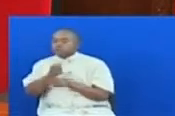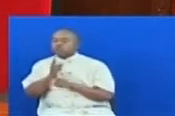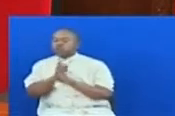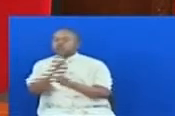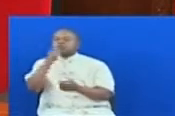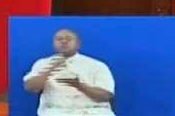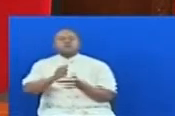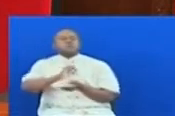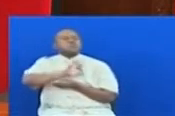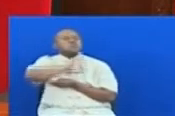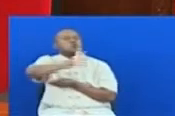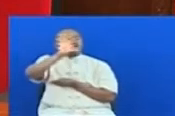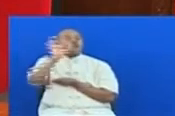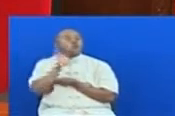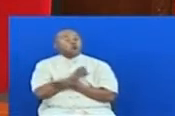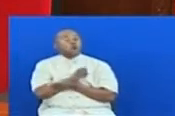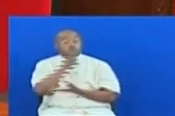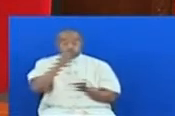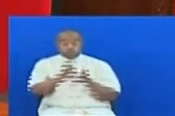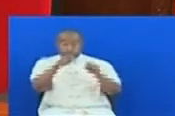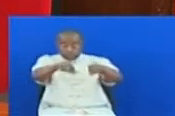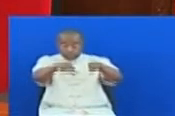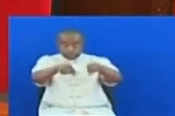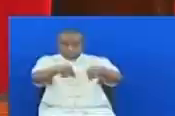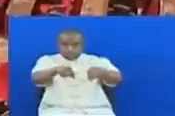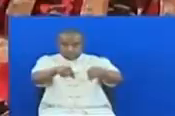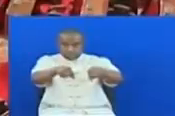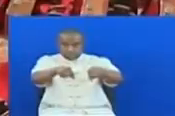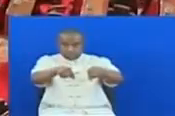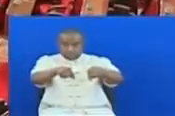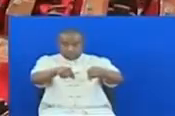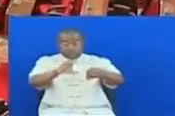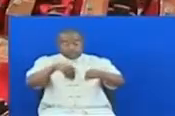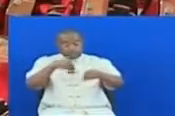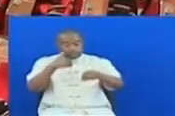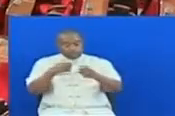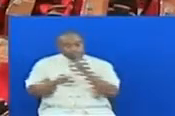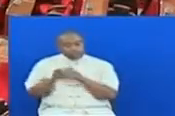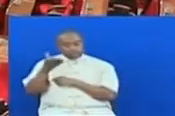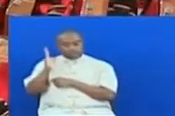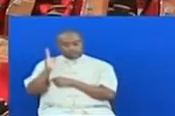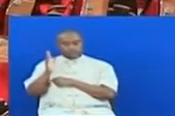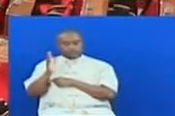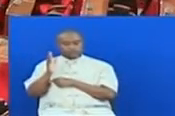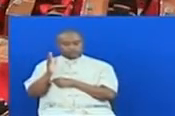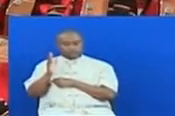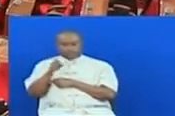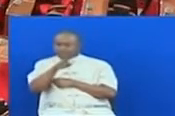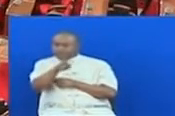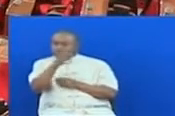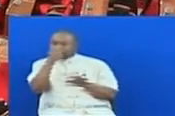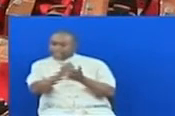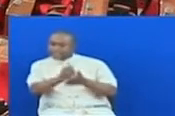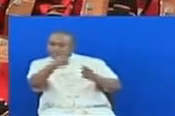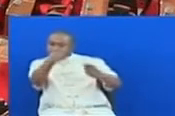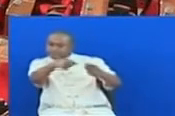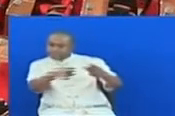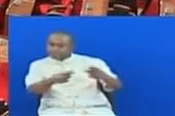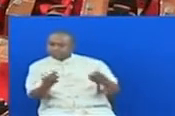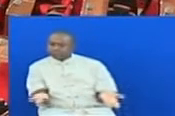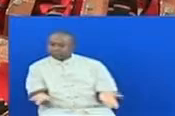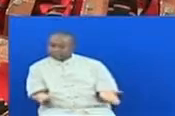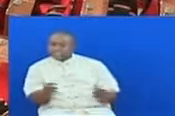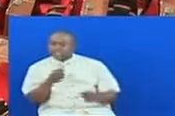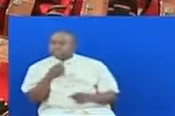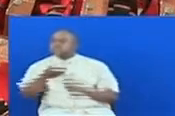yote ambayo yameazimiwa hapa bungeni, ili kufuatilia kwenye serikali. Hivi azimio fulani tulilolitoa pale